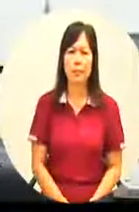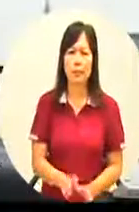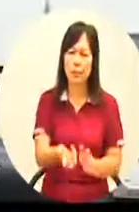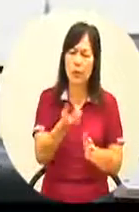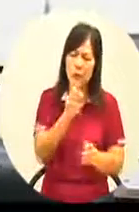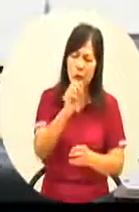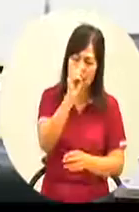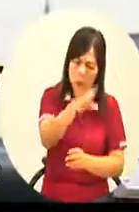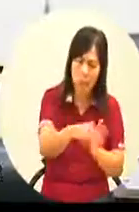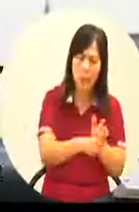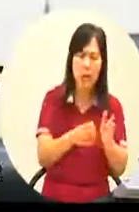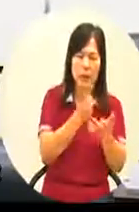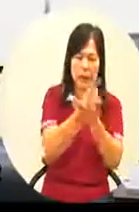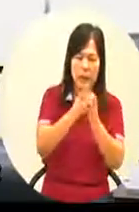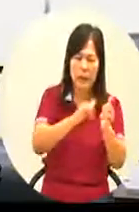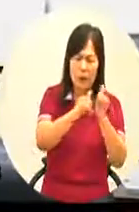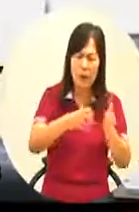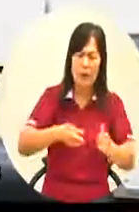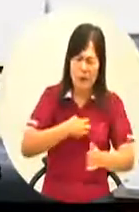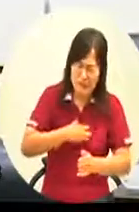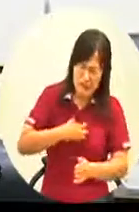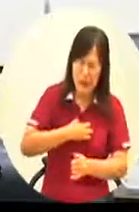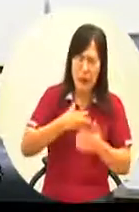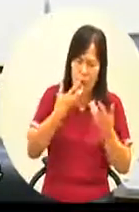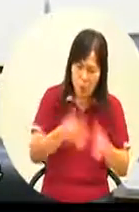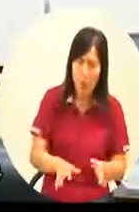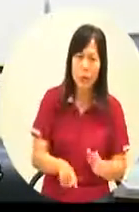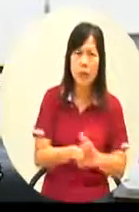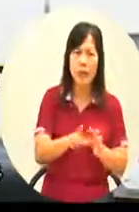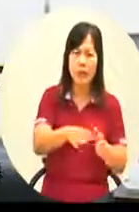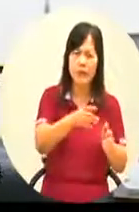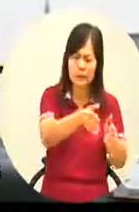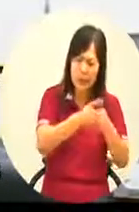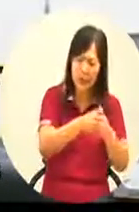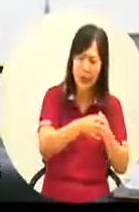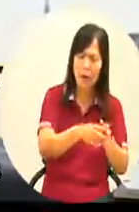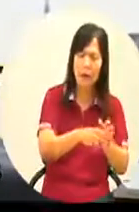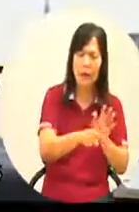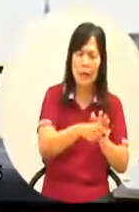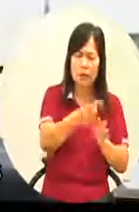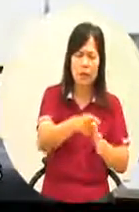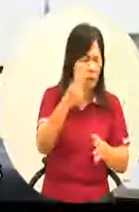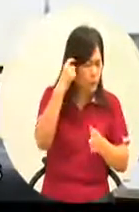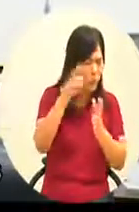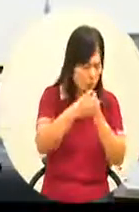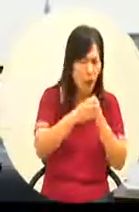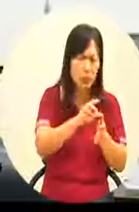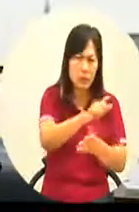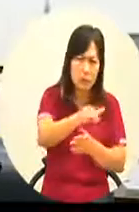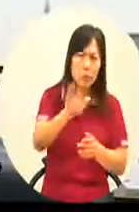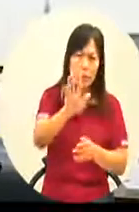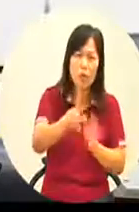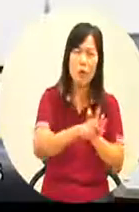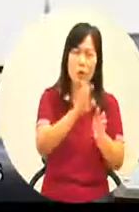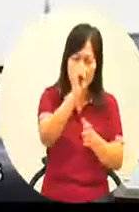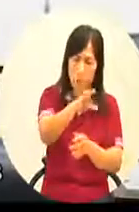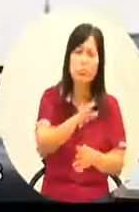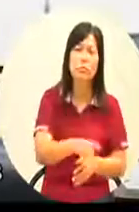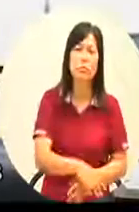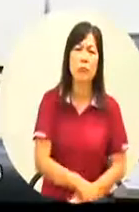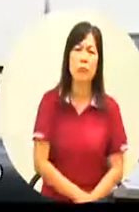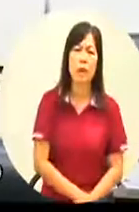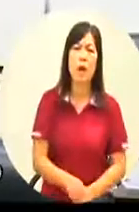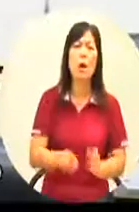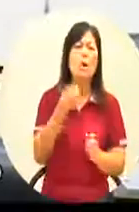讲了民怨民怒那么多的哈，民之所好，好之；民之所恶，恶之。我给他提醒呢，不要紧，你若